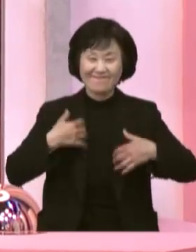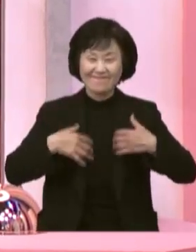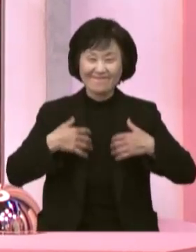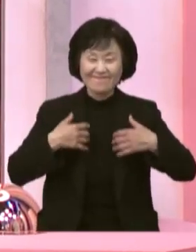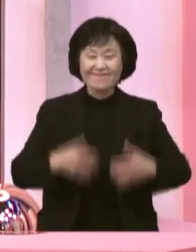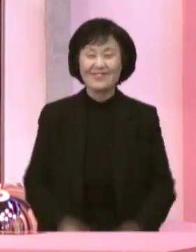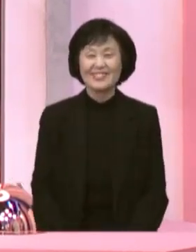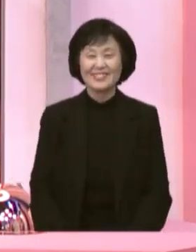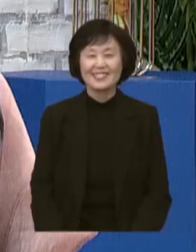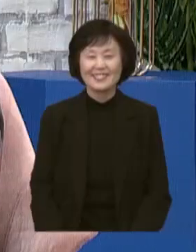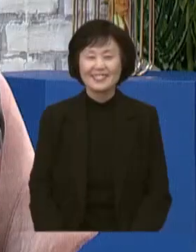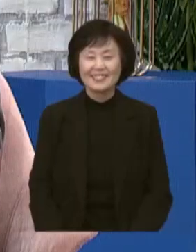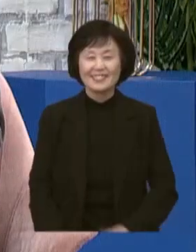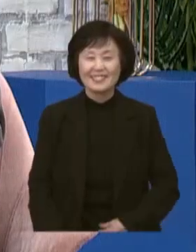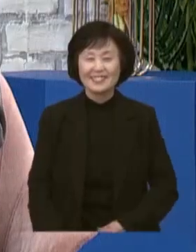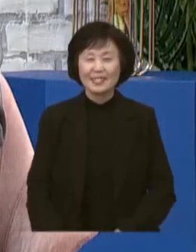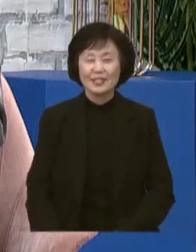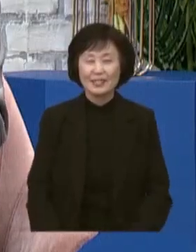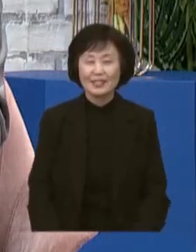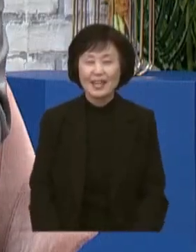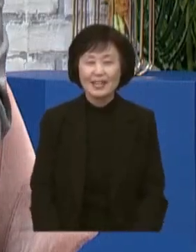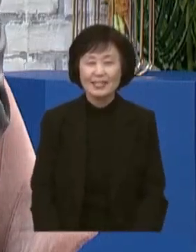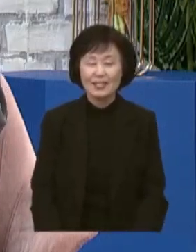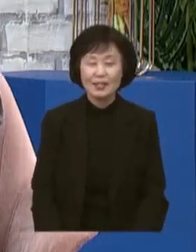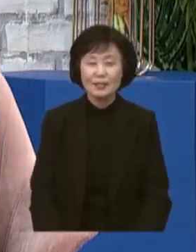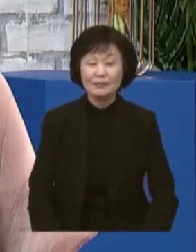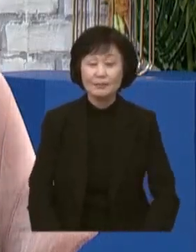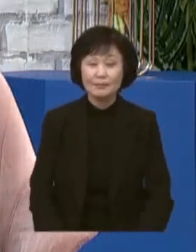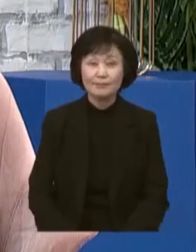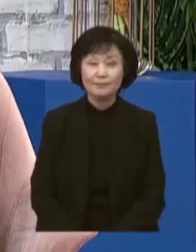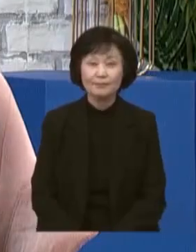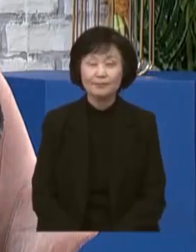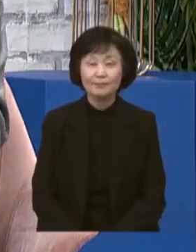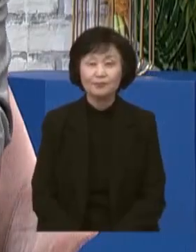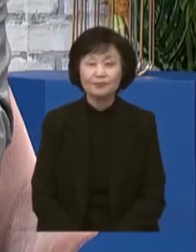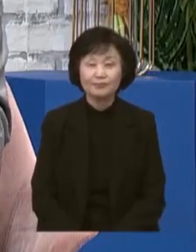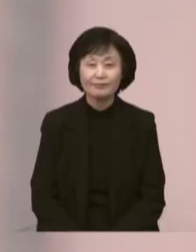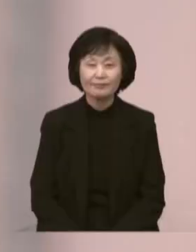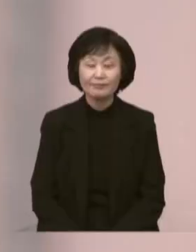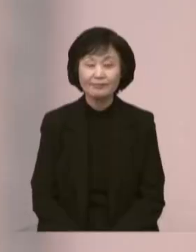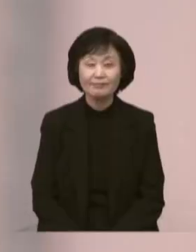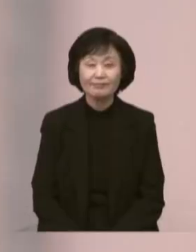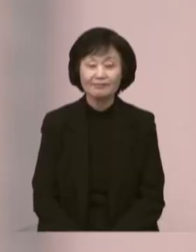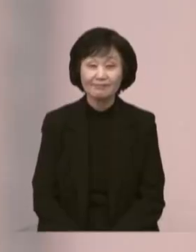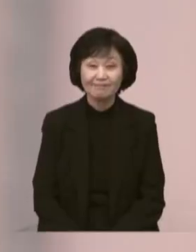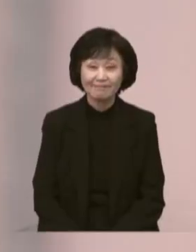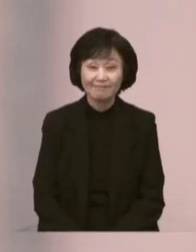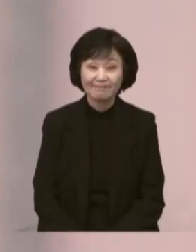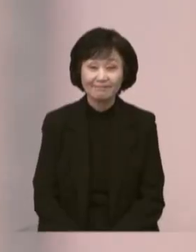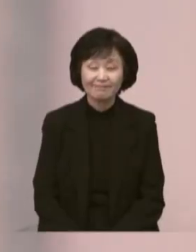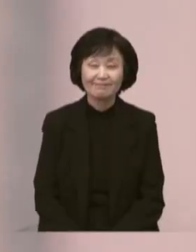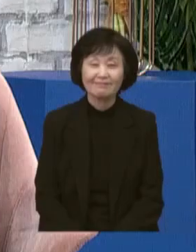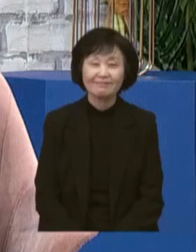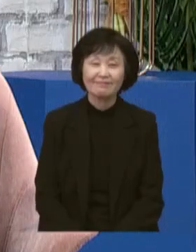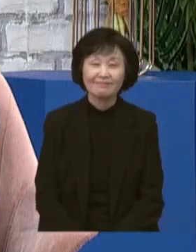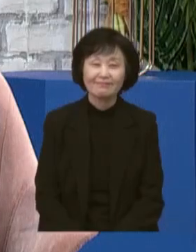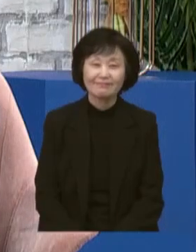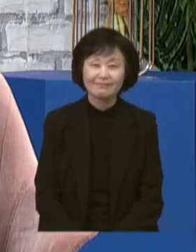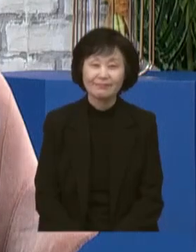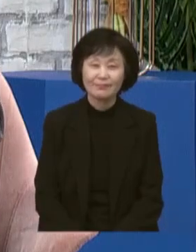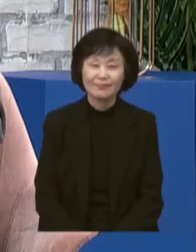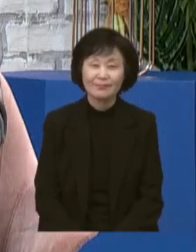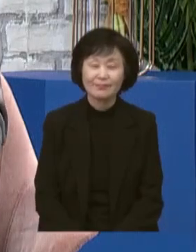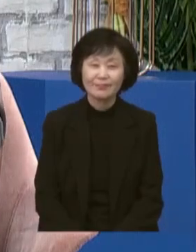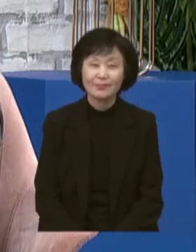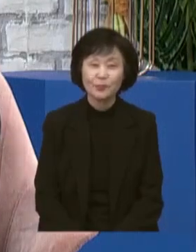오랜만에 뵙겠습니다. 네. 아니 저희가 그냥 개그우먼이라고 소개를 드렸어요. 코미디언. 코미디언. 네. 코미디언이라고.